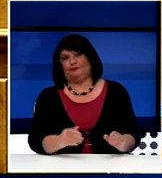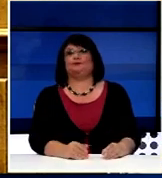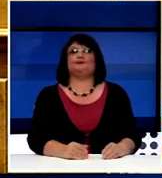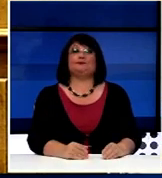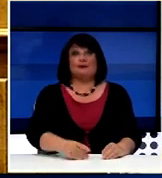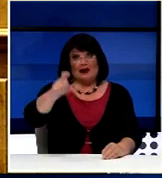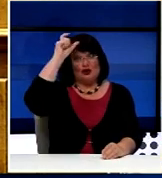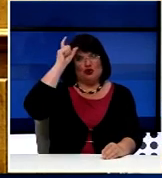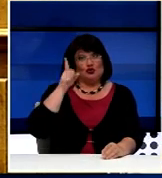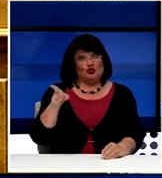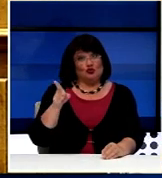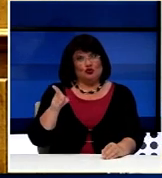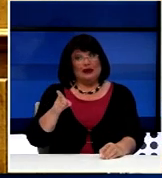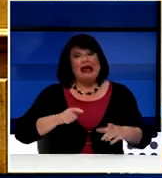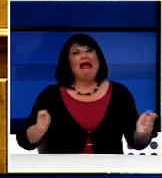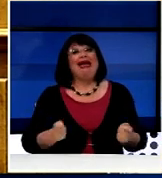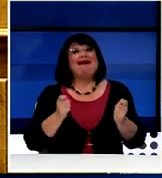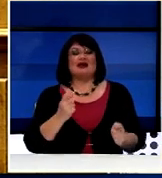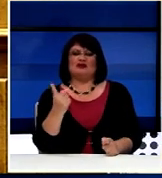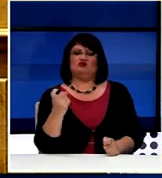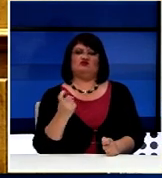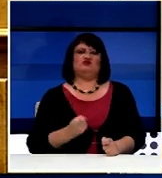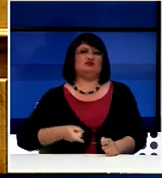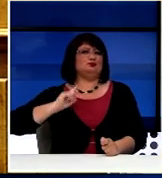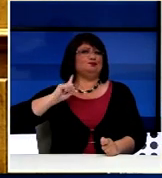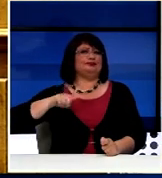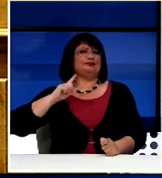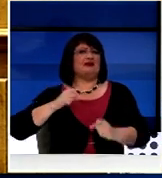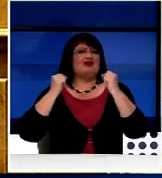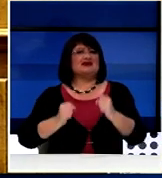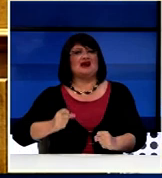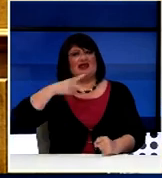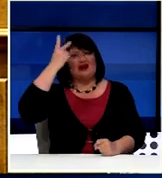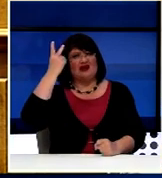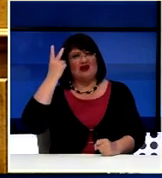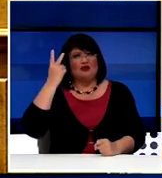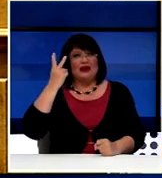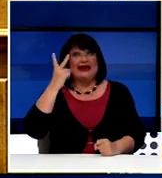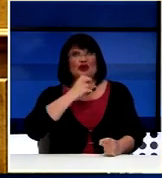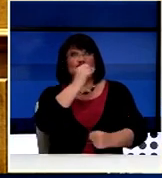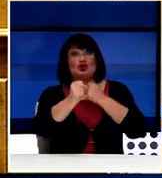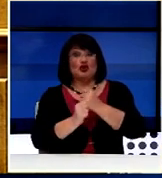Ενώ η Τουρκία πραγματοποίησε την πιο προκλητική παραβίαση κυριαρχικών μας δικαιωμάτων της τελευταίας 20ετίας,